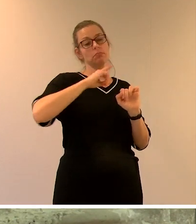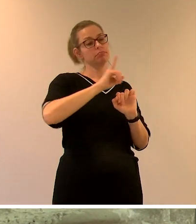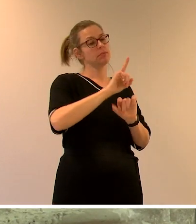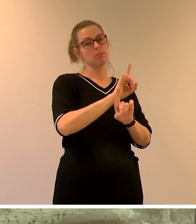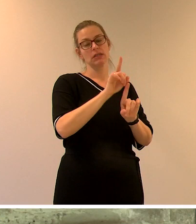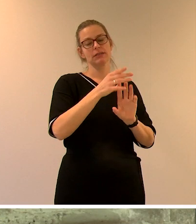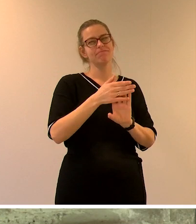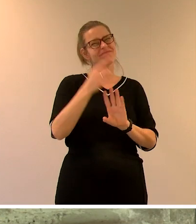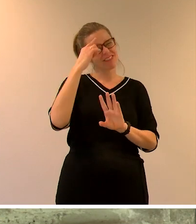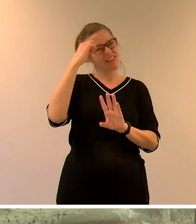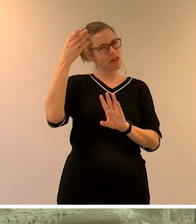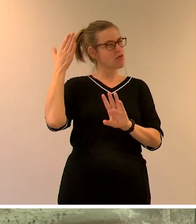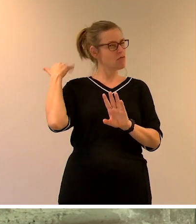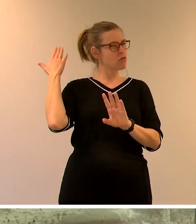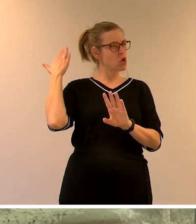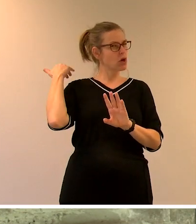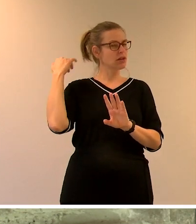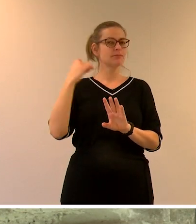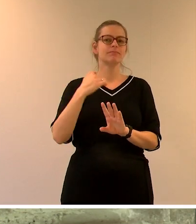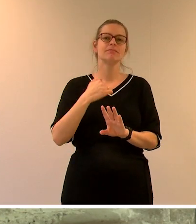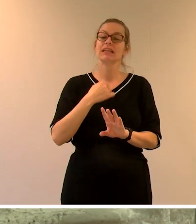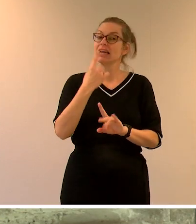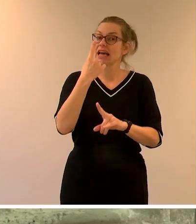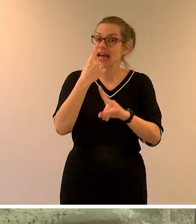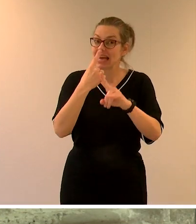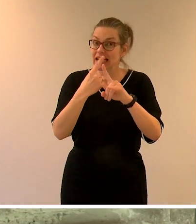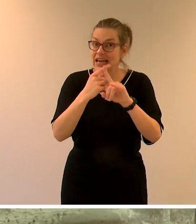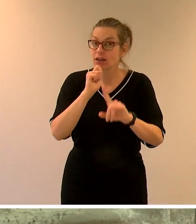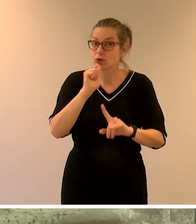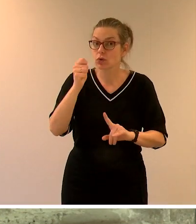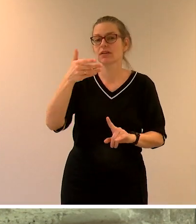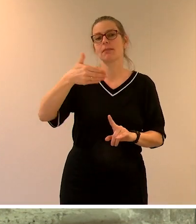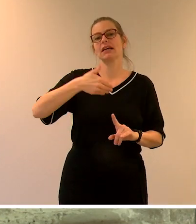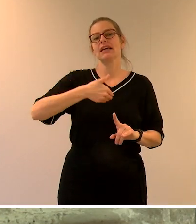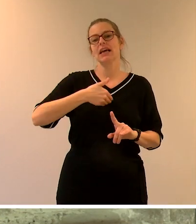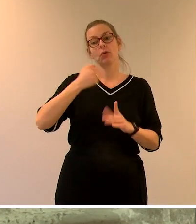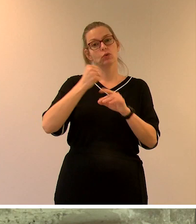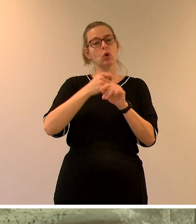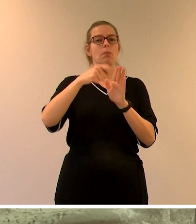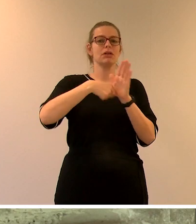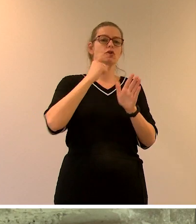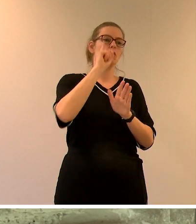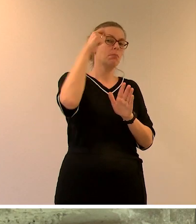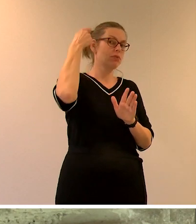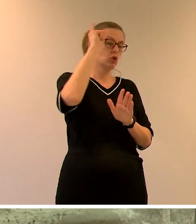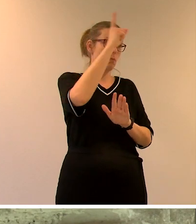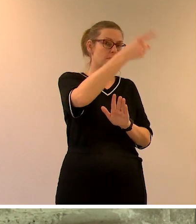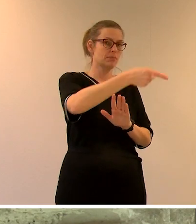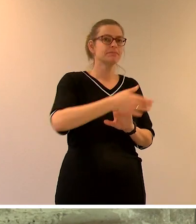Ik herinner me dat ik wel één keer toestemming kreeg. Dat was toen